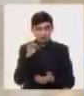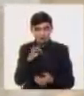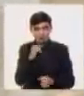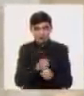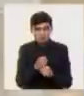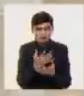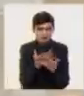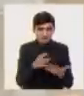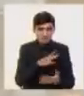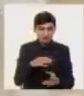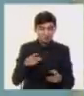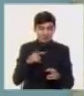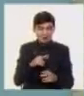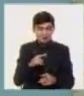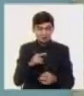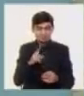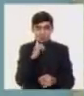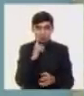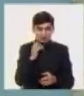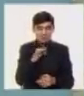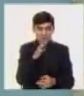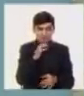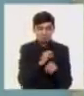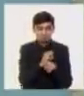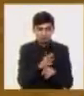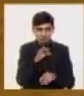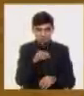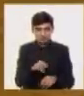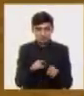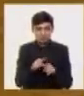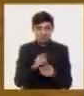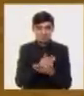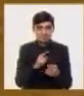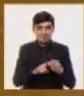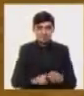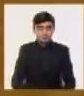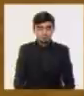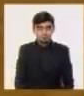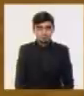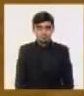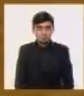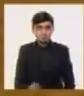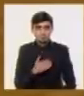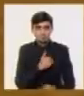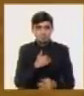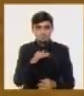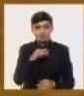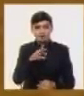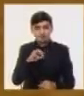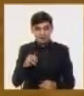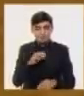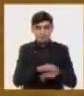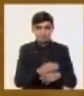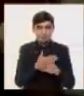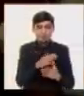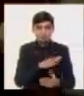работы посвящены современным реалиям, а именно пандемии коронавируса. Хочу немножко напомнить про историю «Форте Банка Куланши», что эта